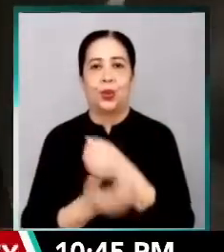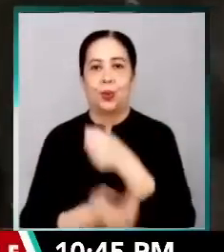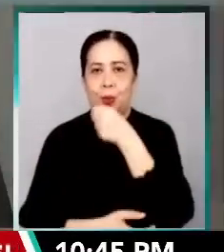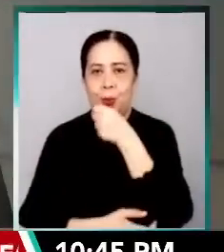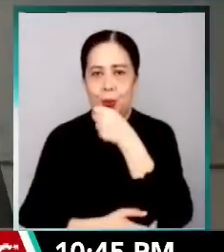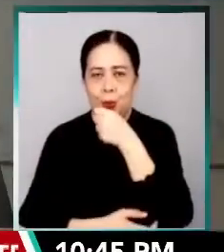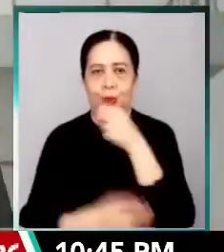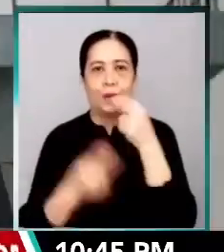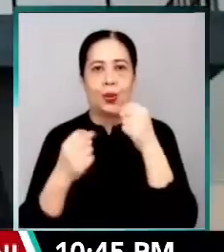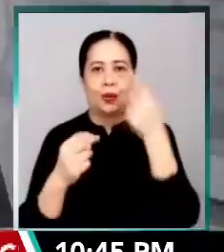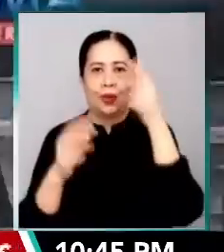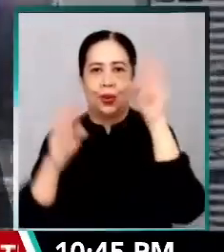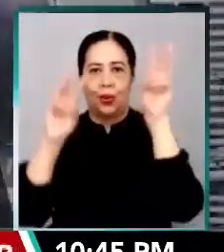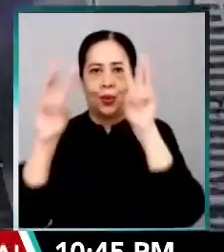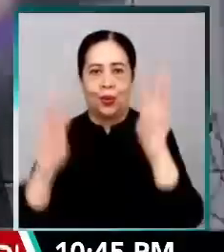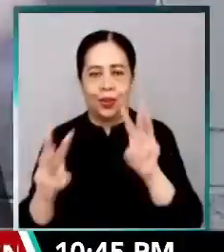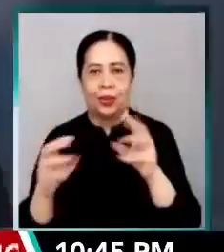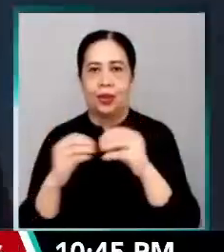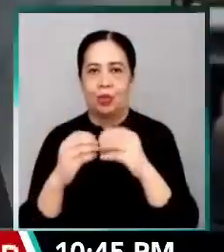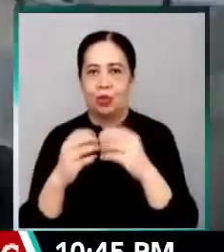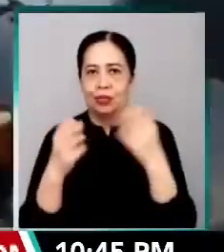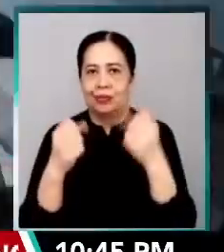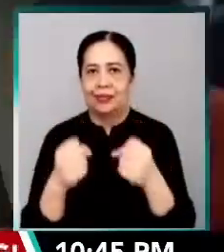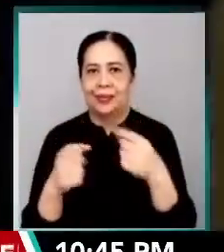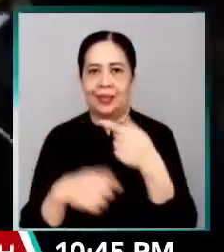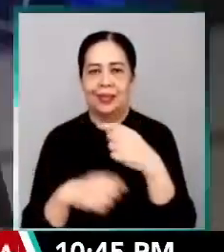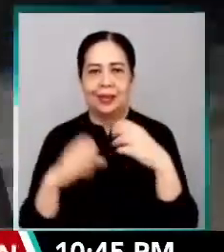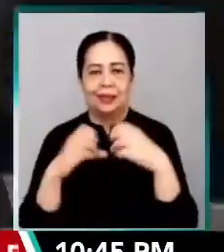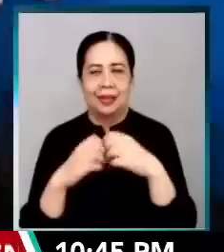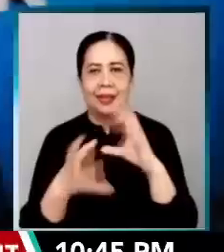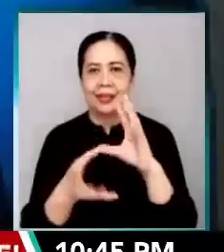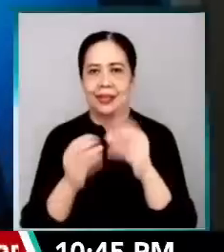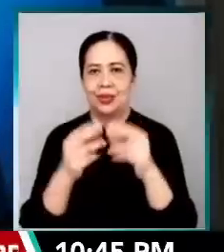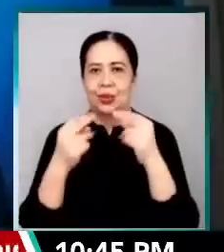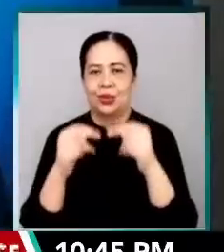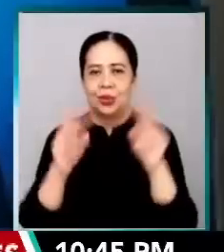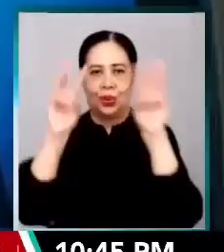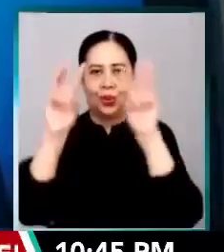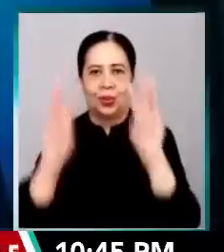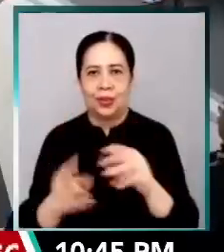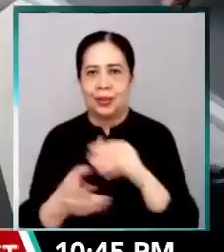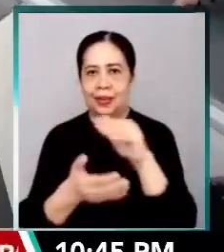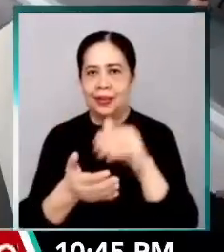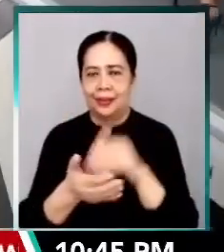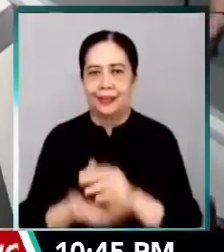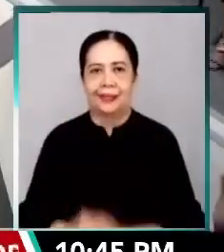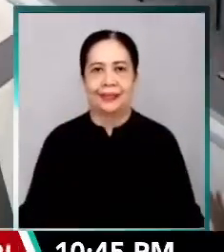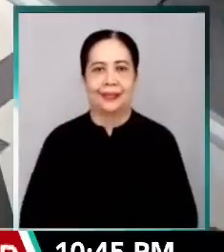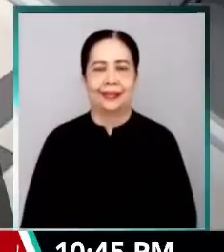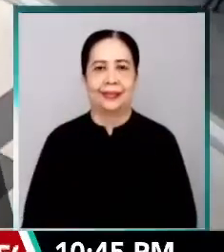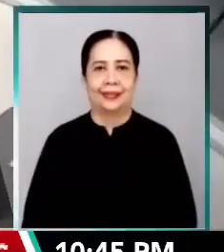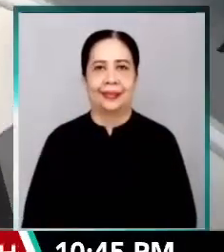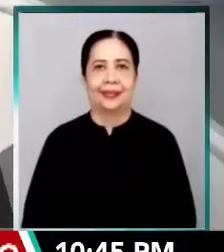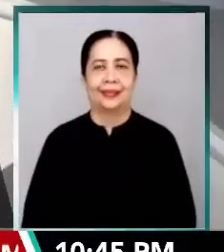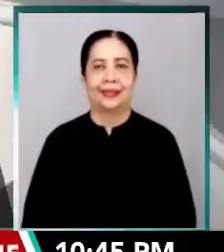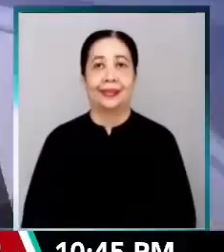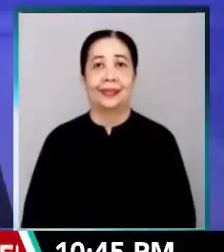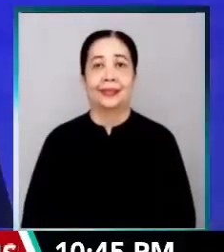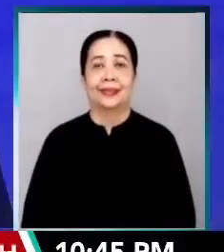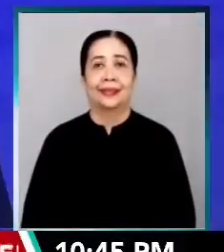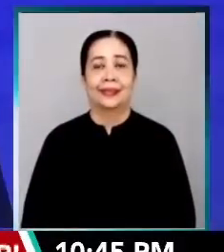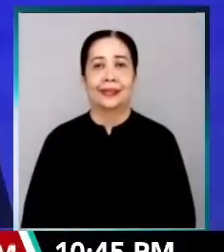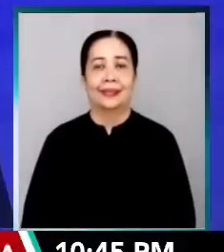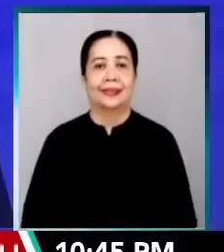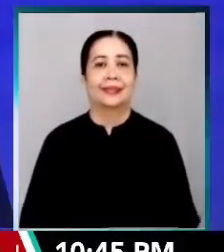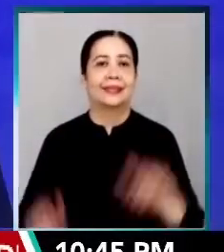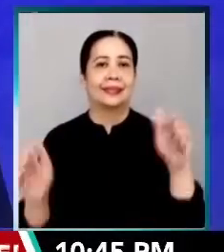panahon mula sa mas pinalakas na GMA Integrated News Weather Center. Maureen Shrivers. Ipinakilala